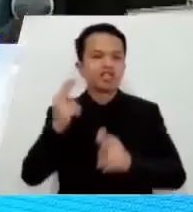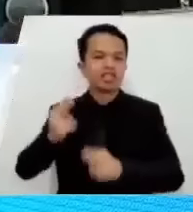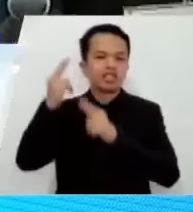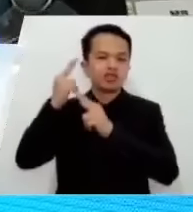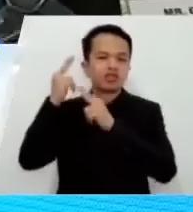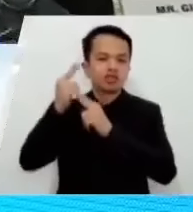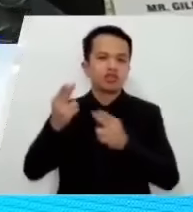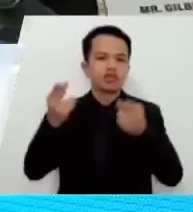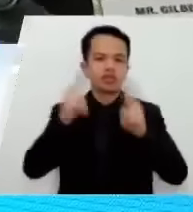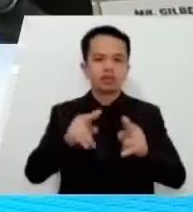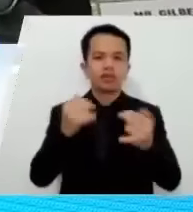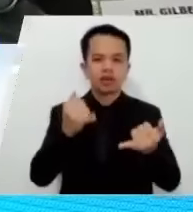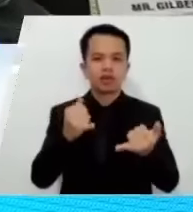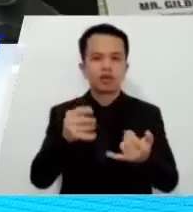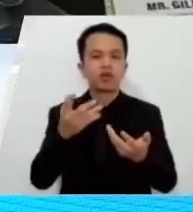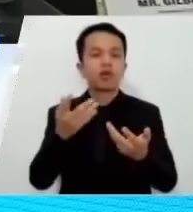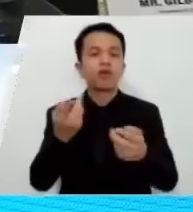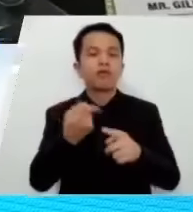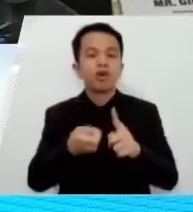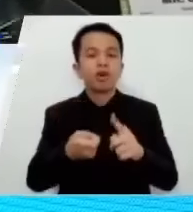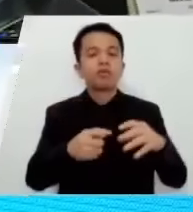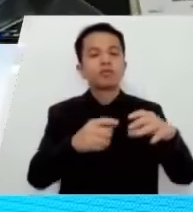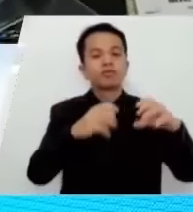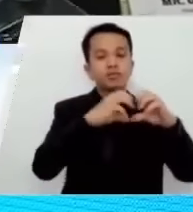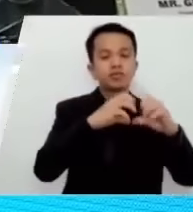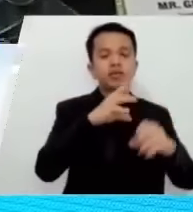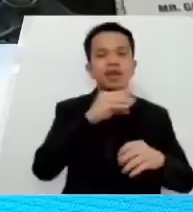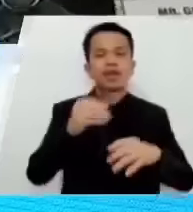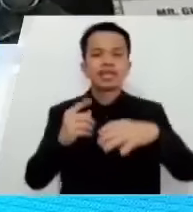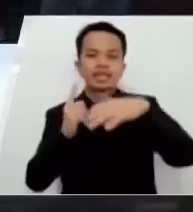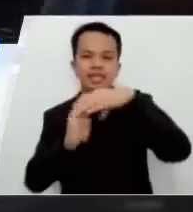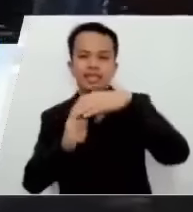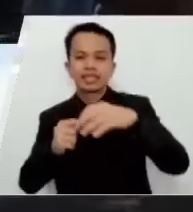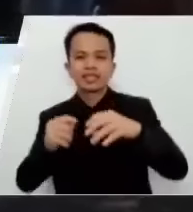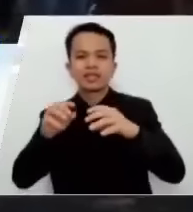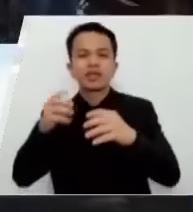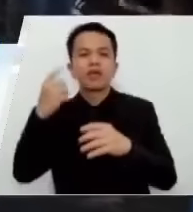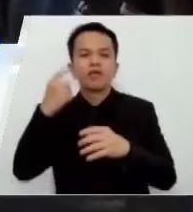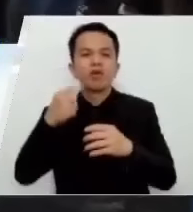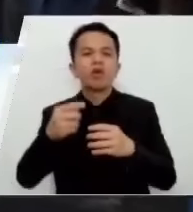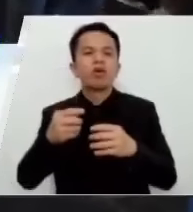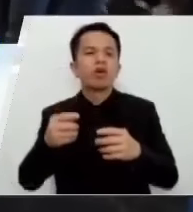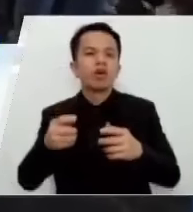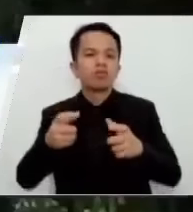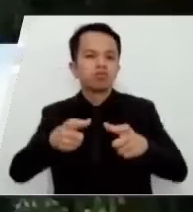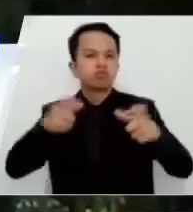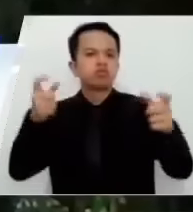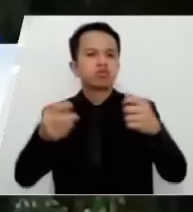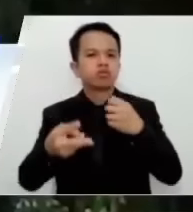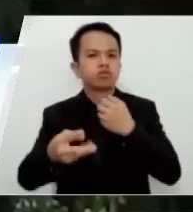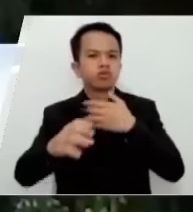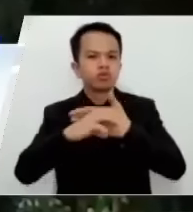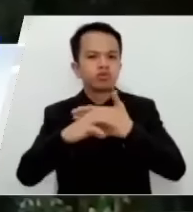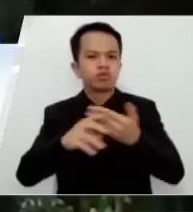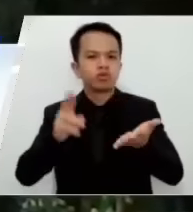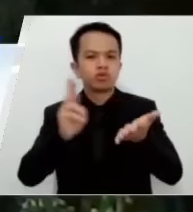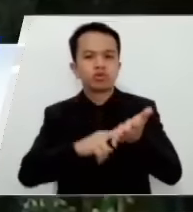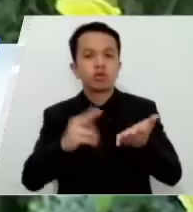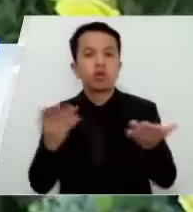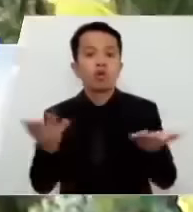nasaksihan sa pagitan ng kapuso at kapamil network sa grand contract signing na ginanap ngayong hapon sa mismong bakuran ng